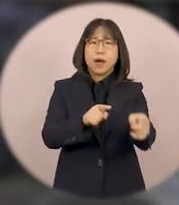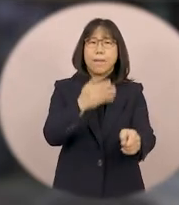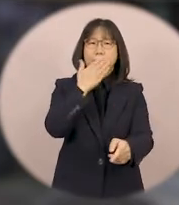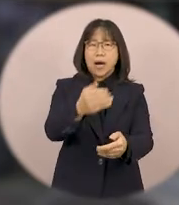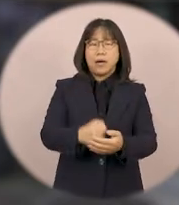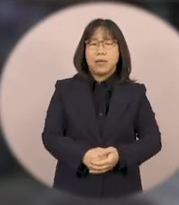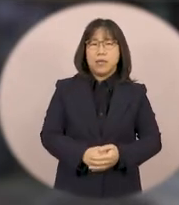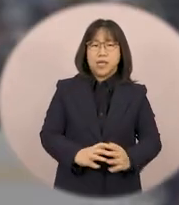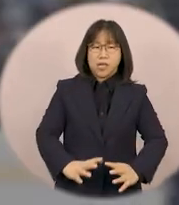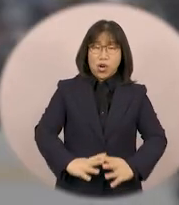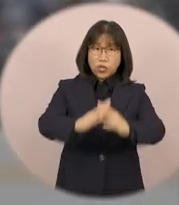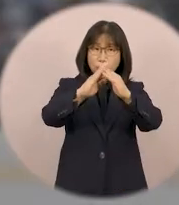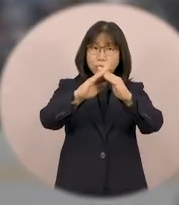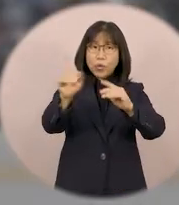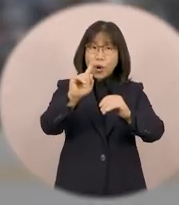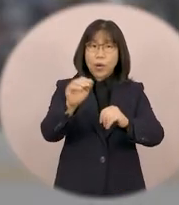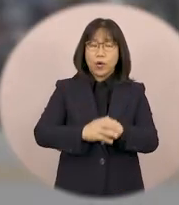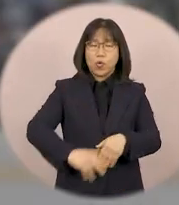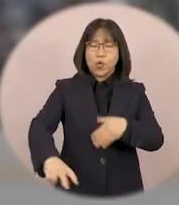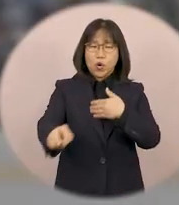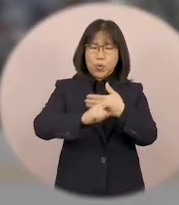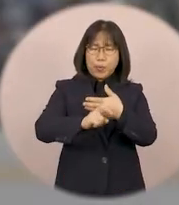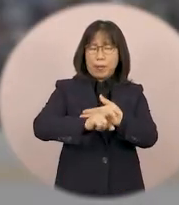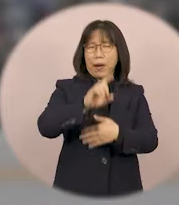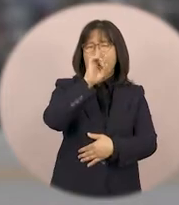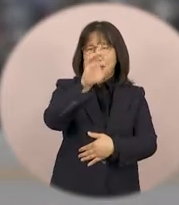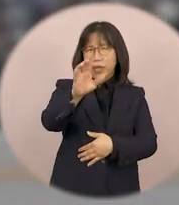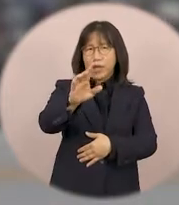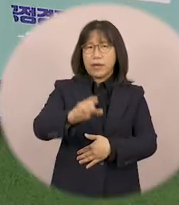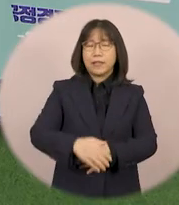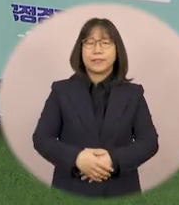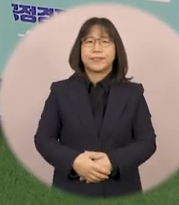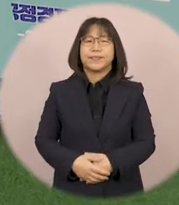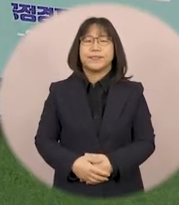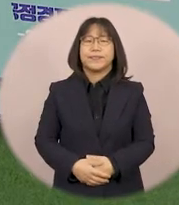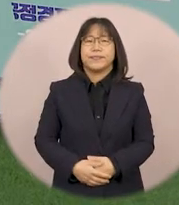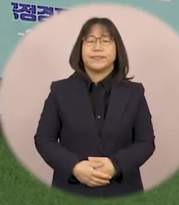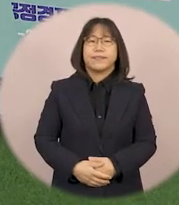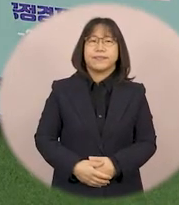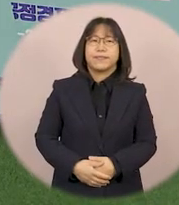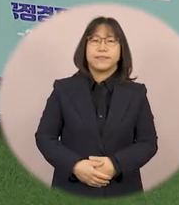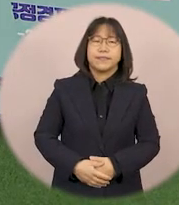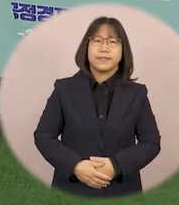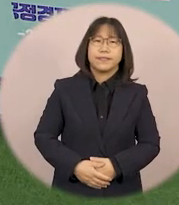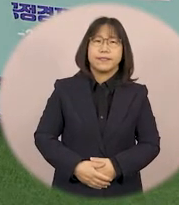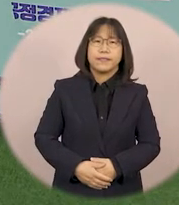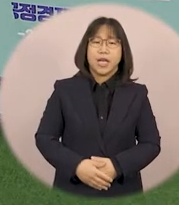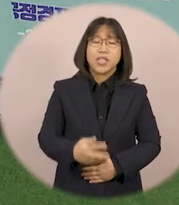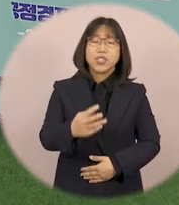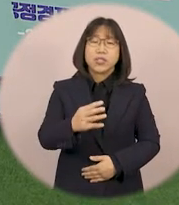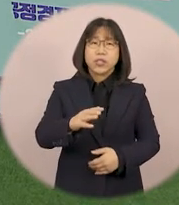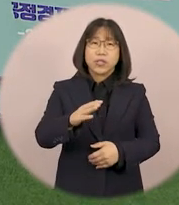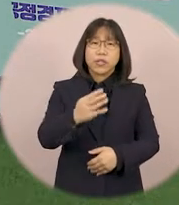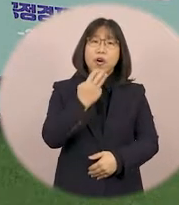신청 가능하며 건축물대장상 위반 건축물은 지원대상에서 제외됩니다